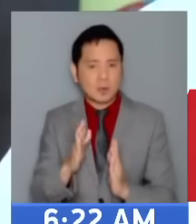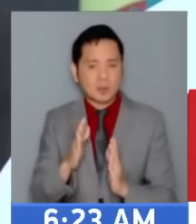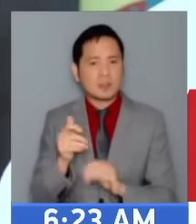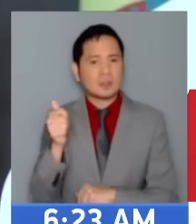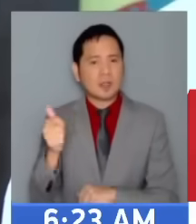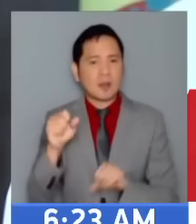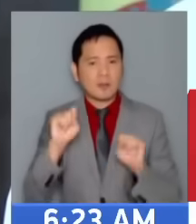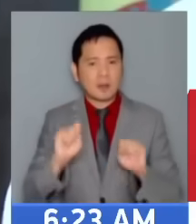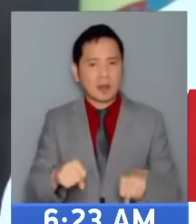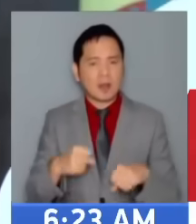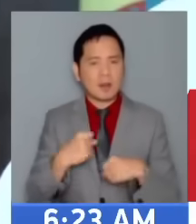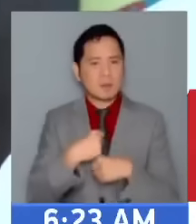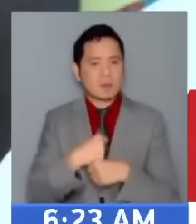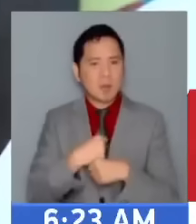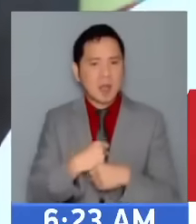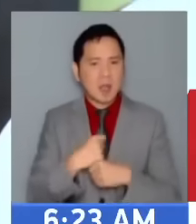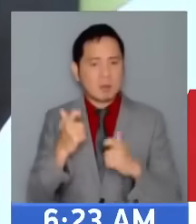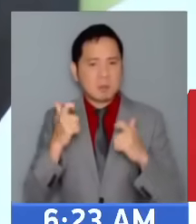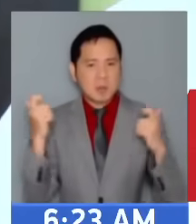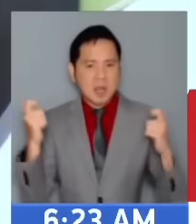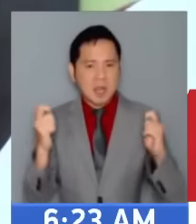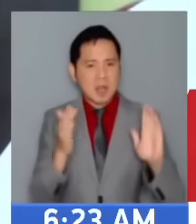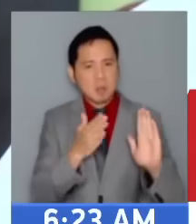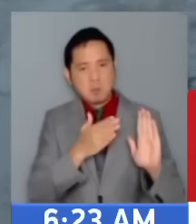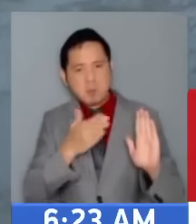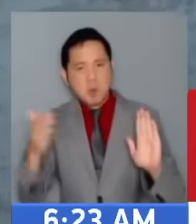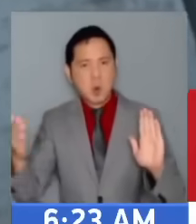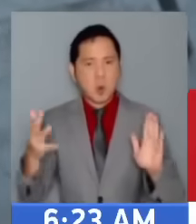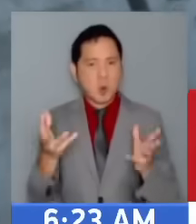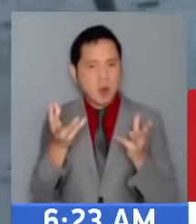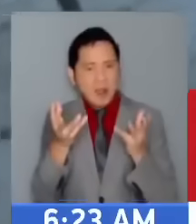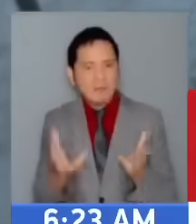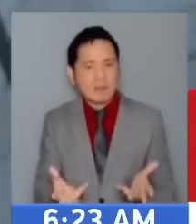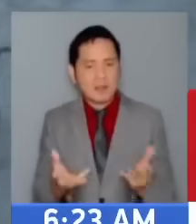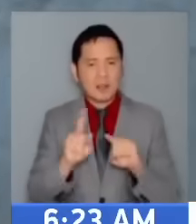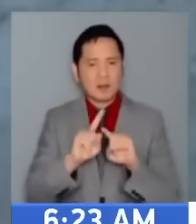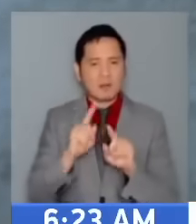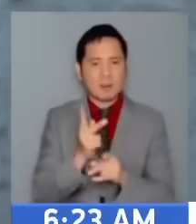pinakamalalaki mahahaba at mabigat na produkto